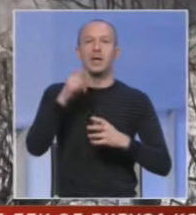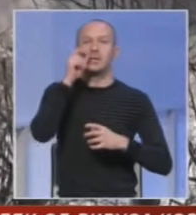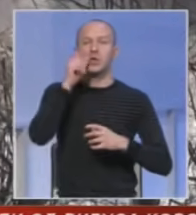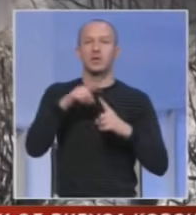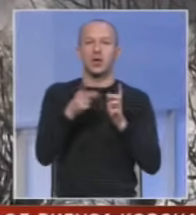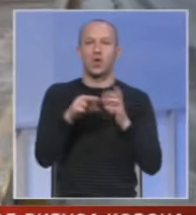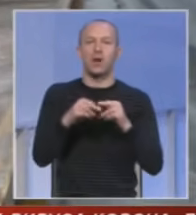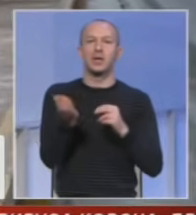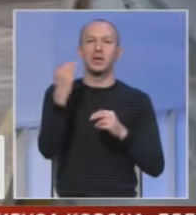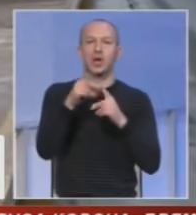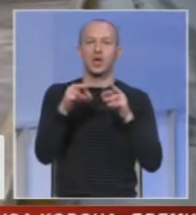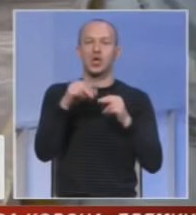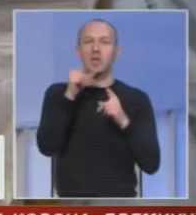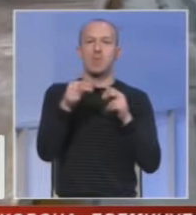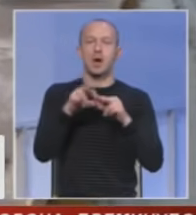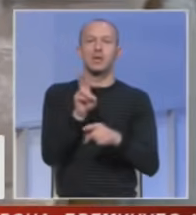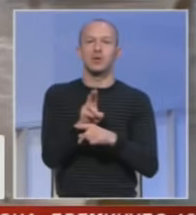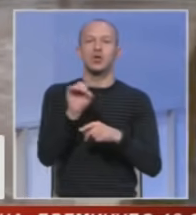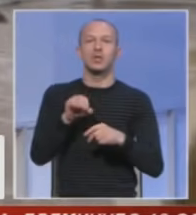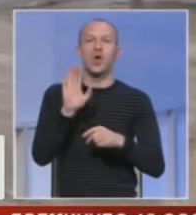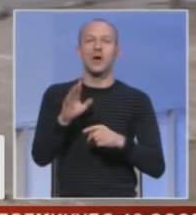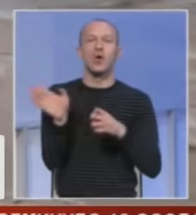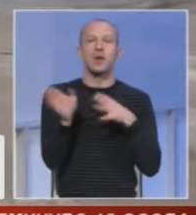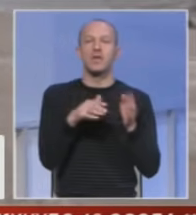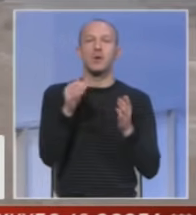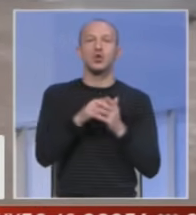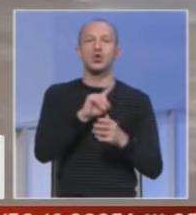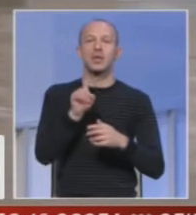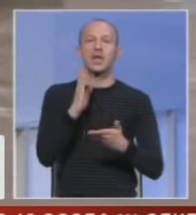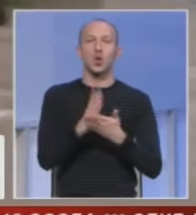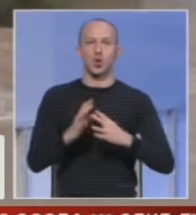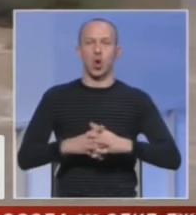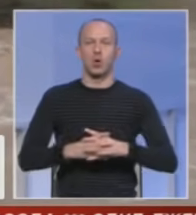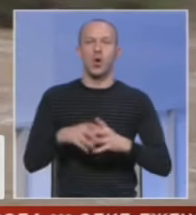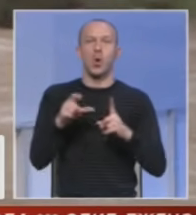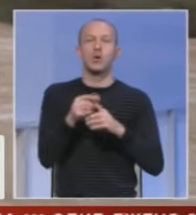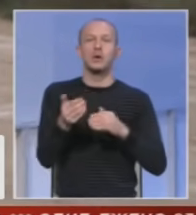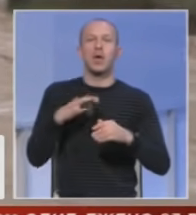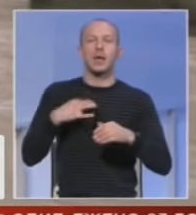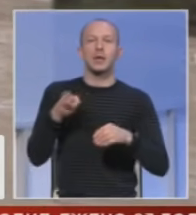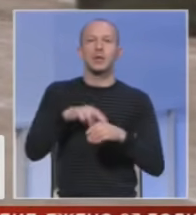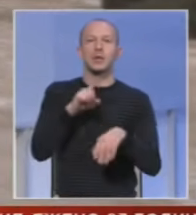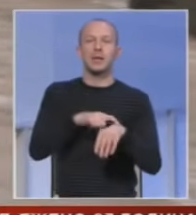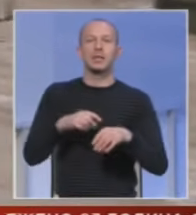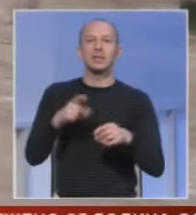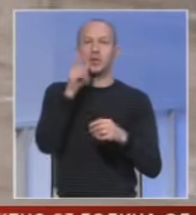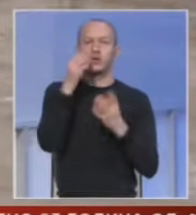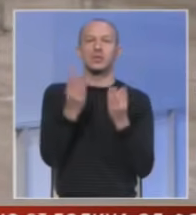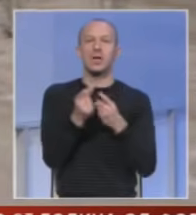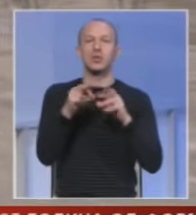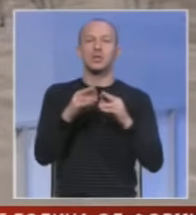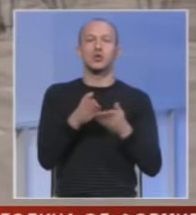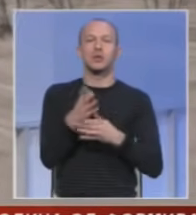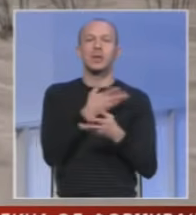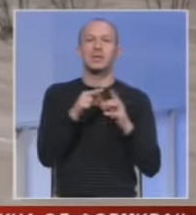Stanovnici Trnova, Istočne i Liđe i Pala svjedoče da se ovakvo nevrijeme još nikada nije dogodilo. Od ranih jutarnjih sati stanovništvo zajedno sa